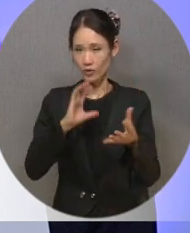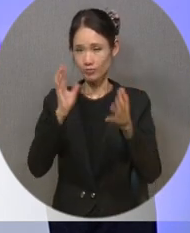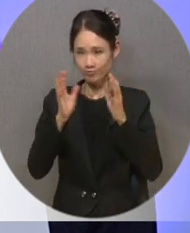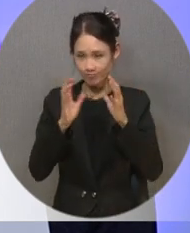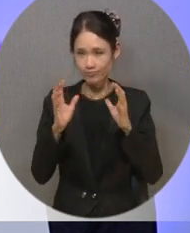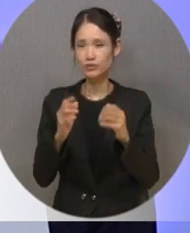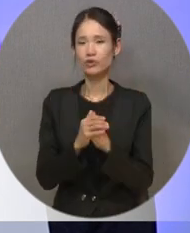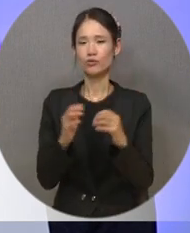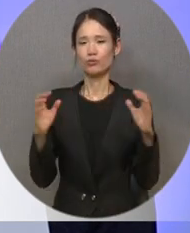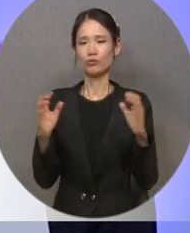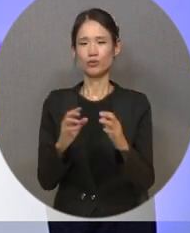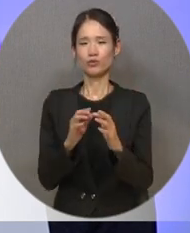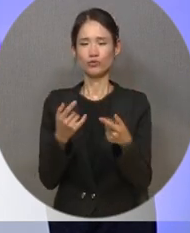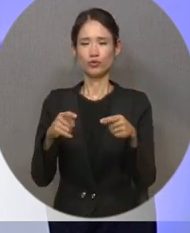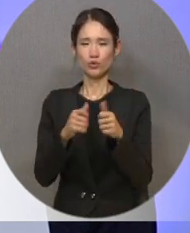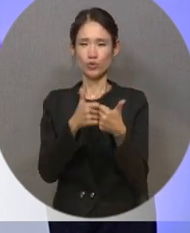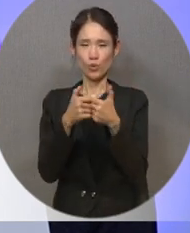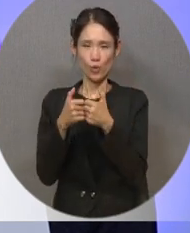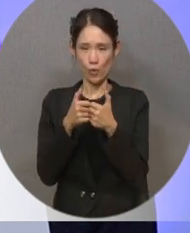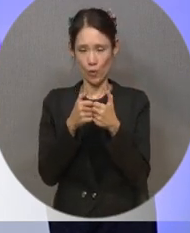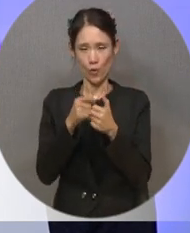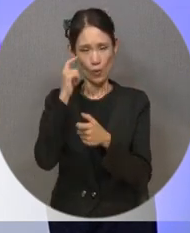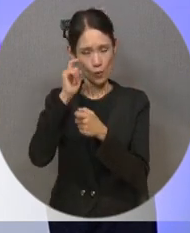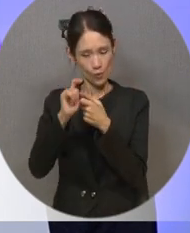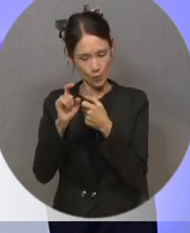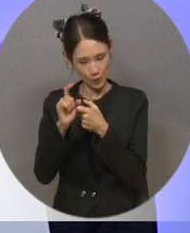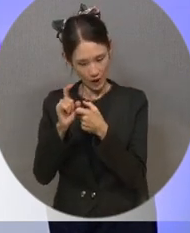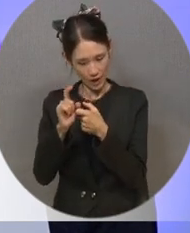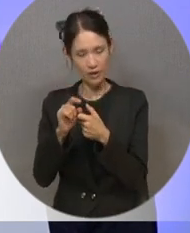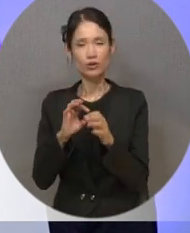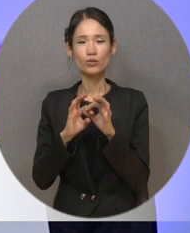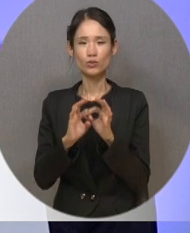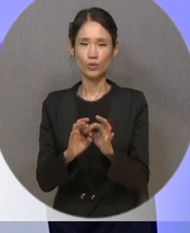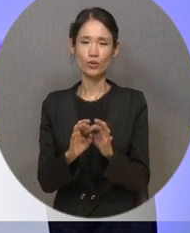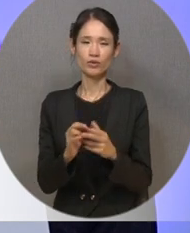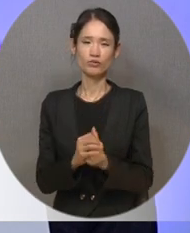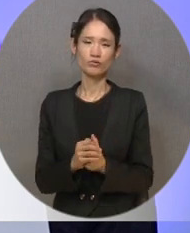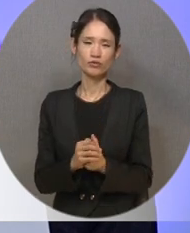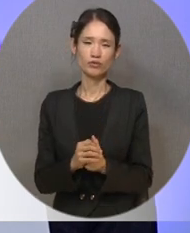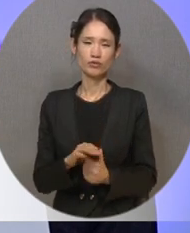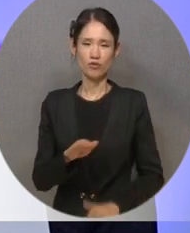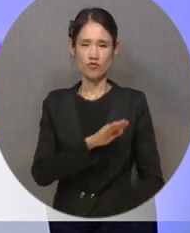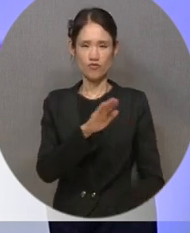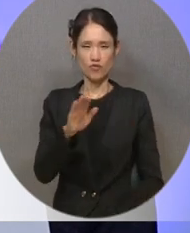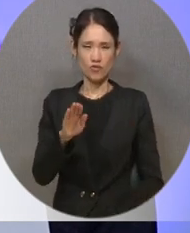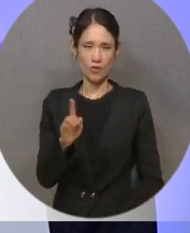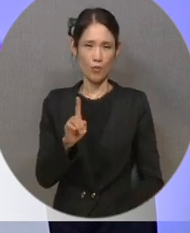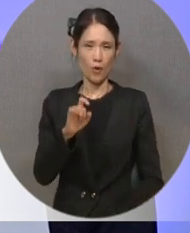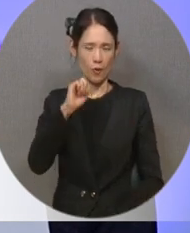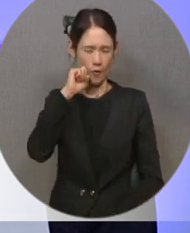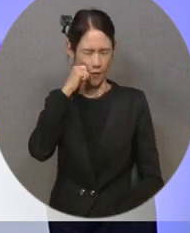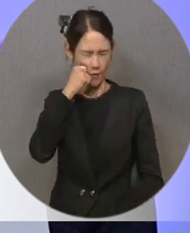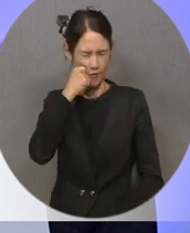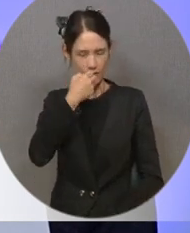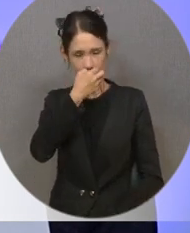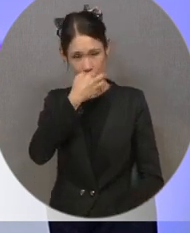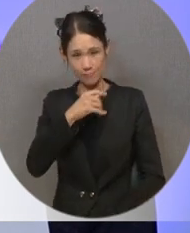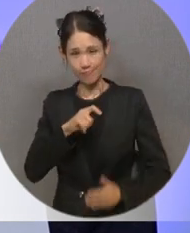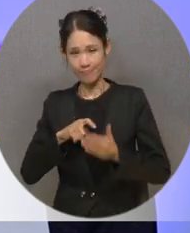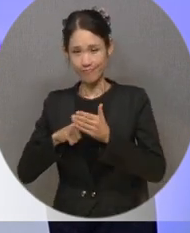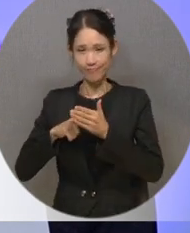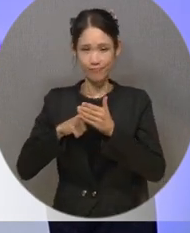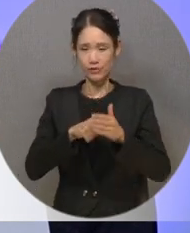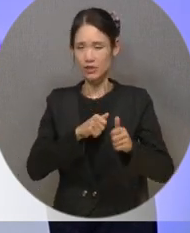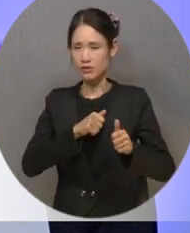맞대고 함께 토론하고 고민하는 것들을 통해서 우리는 그 어떤 난관도